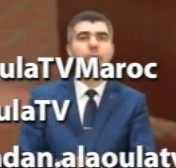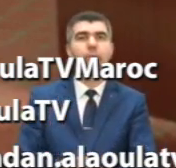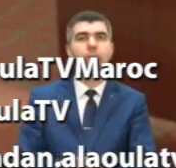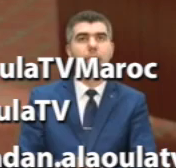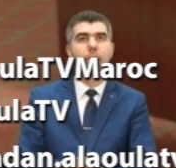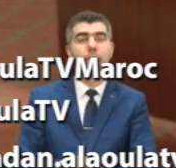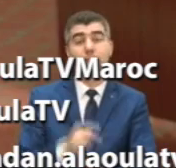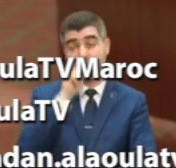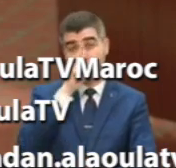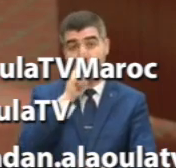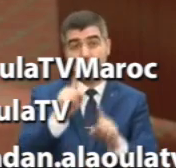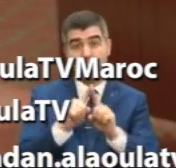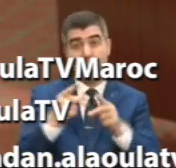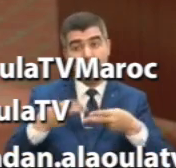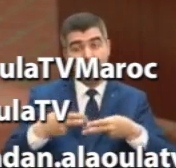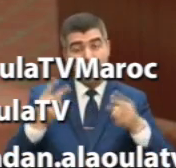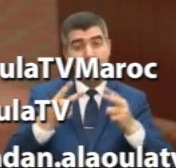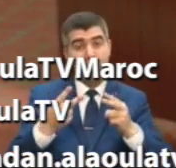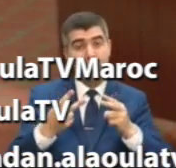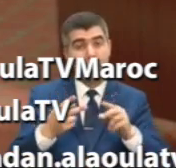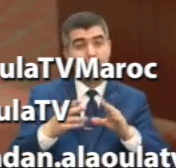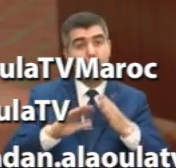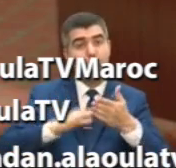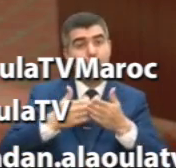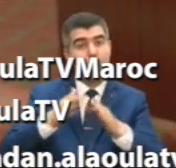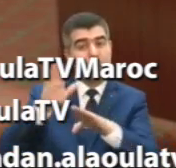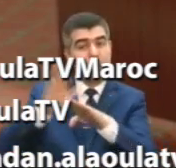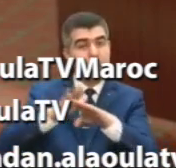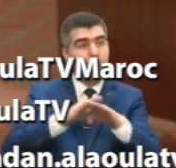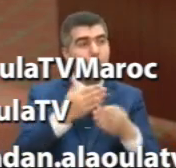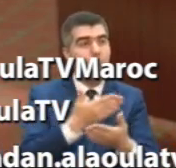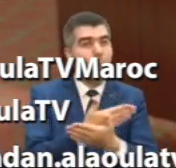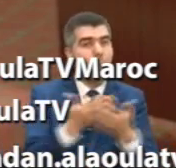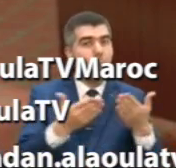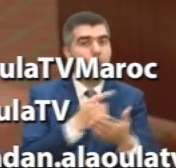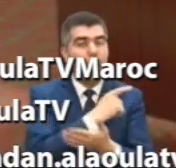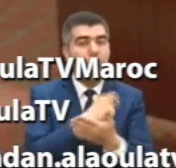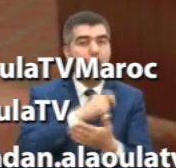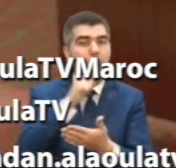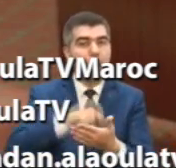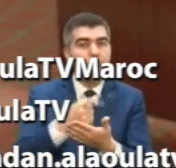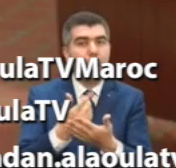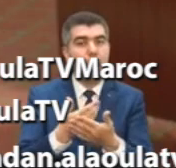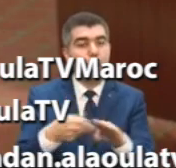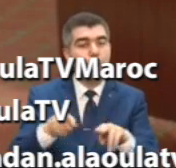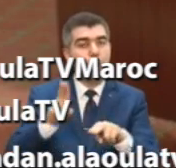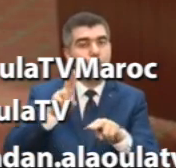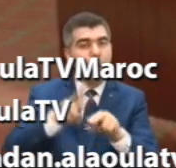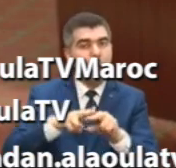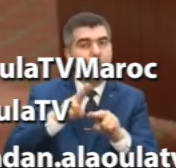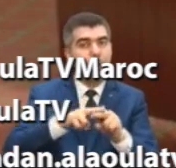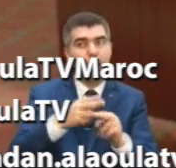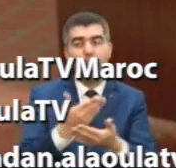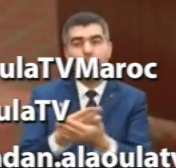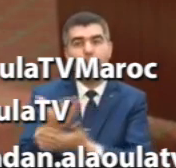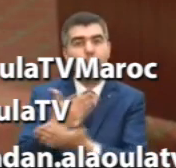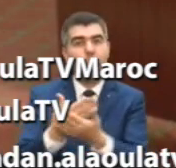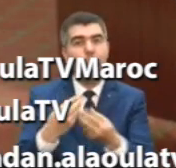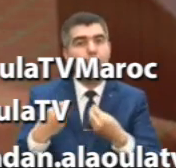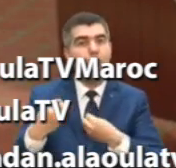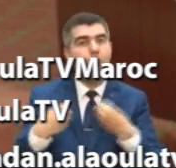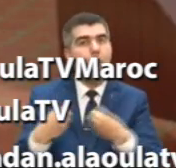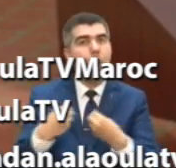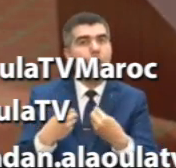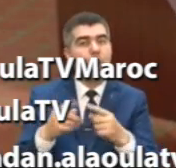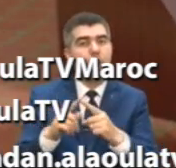سيتم توجيه منشور مشترك إلى كافة المسؤولين القضائيين والإداريين بمحاكم المملكة والمديريات الفرعية